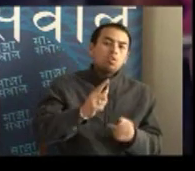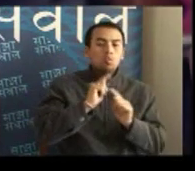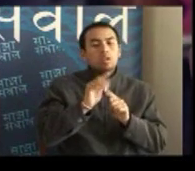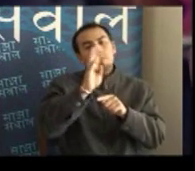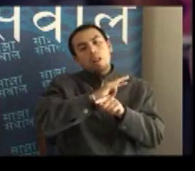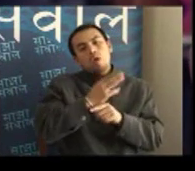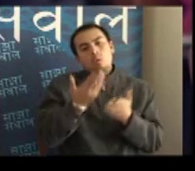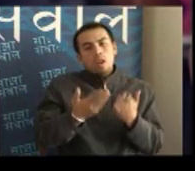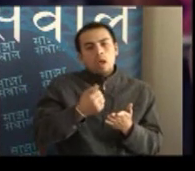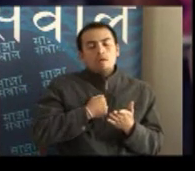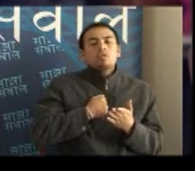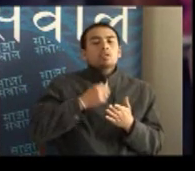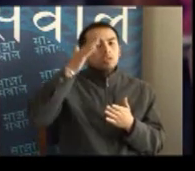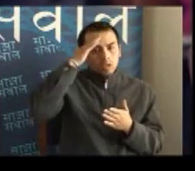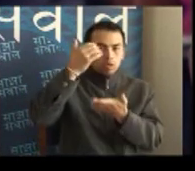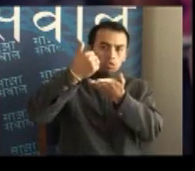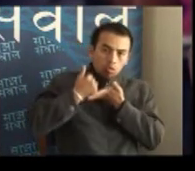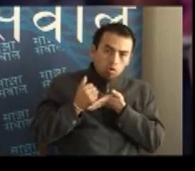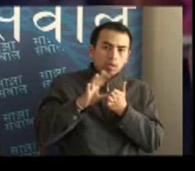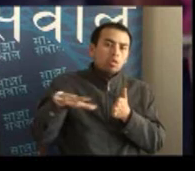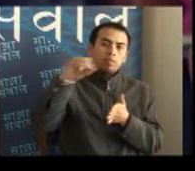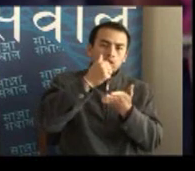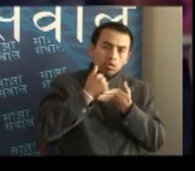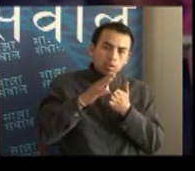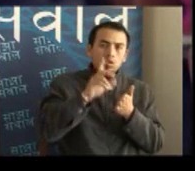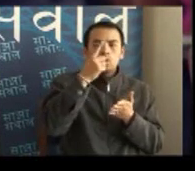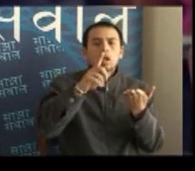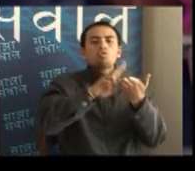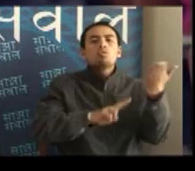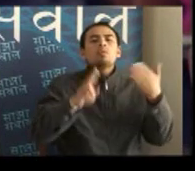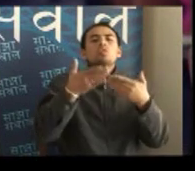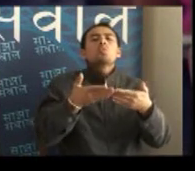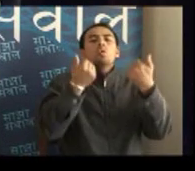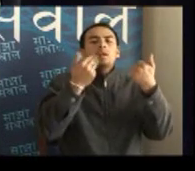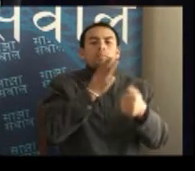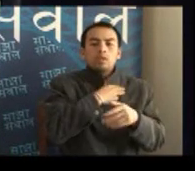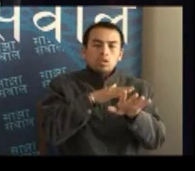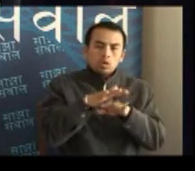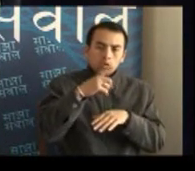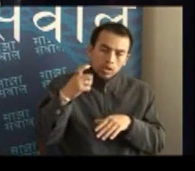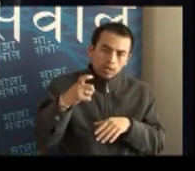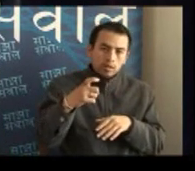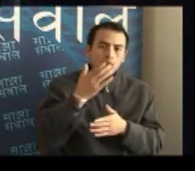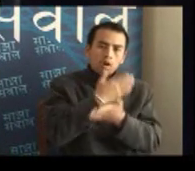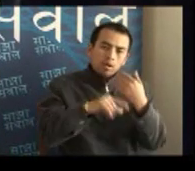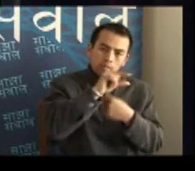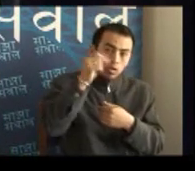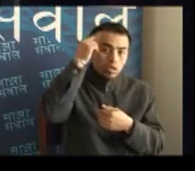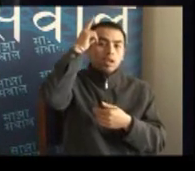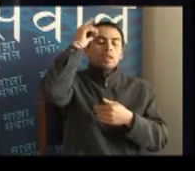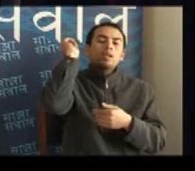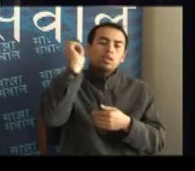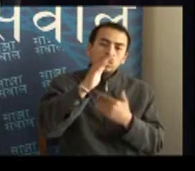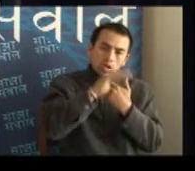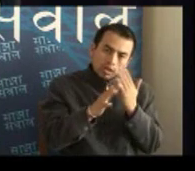कुनै बेला हाम्रो सरकारको सहयोगमा सबैको सहयोगमा एउटा युनिभर्सिटी खोलौँ र मानिसहरूलाई डिसेबिलिटीप्रति चेतना दिलाउने